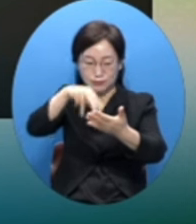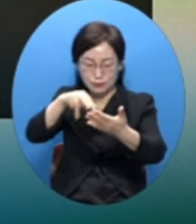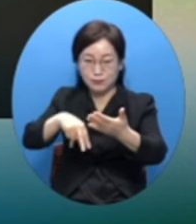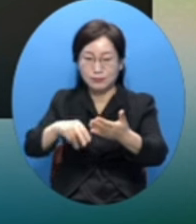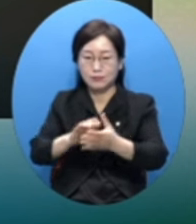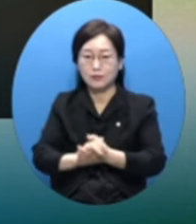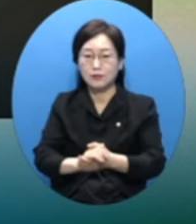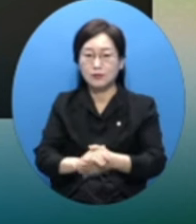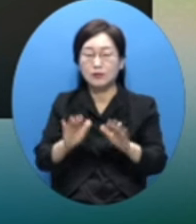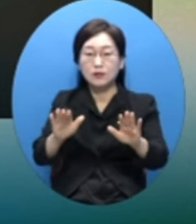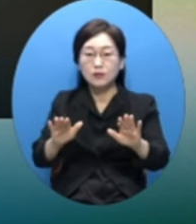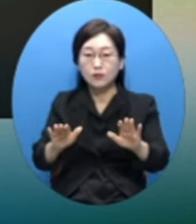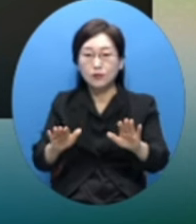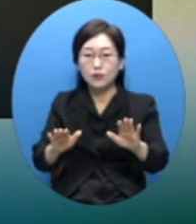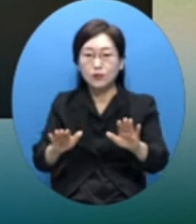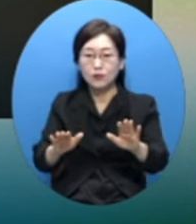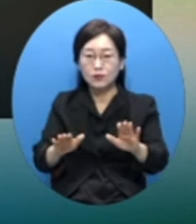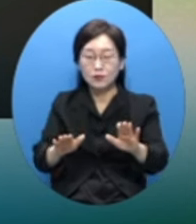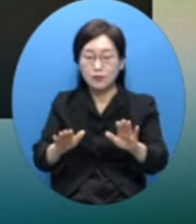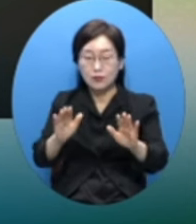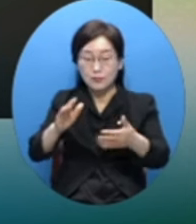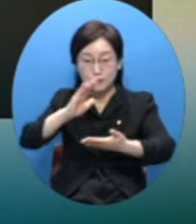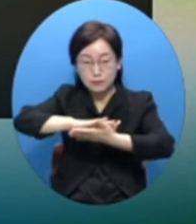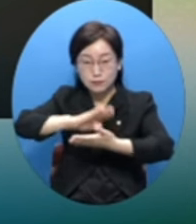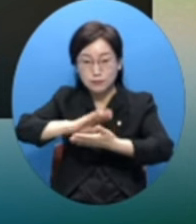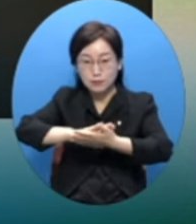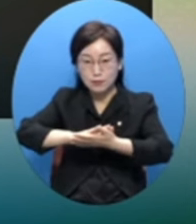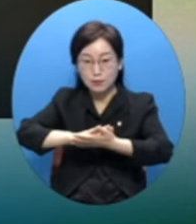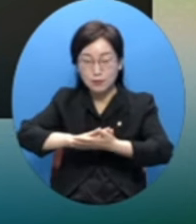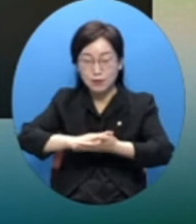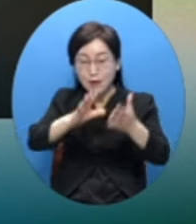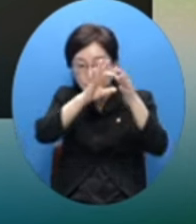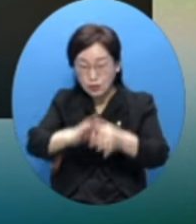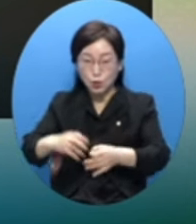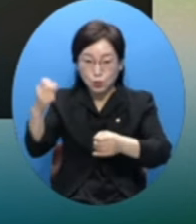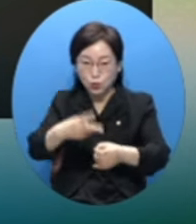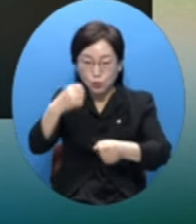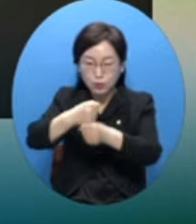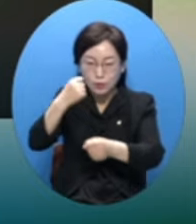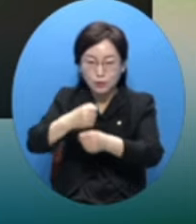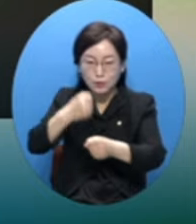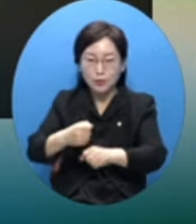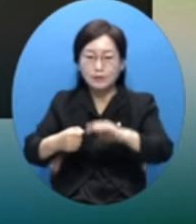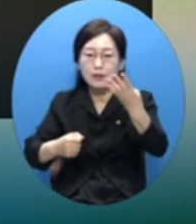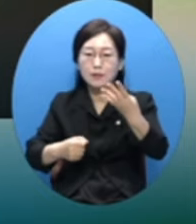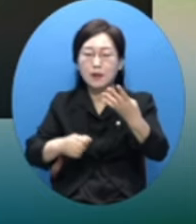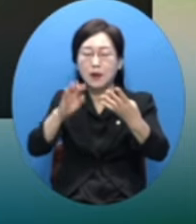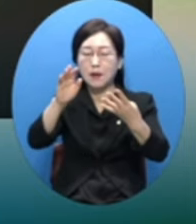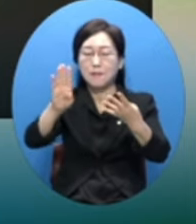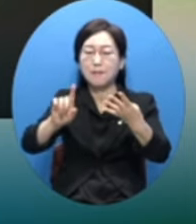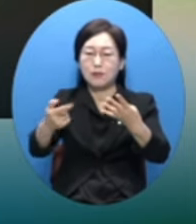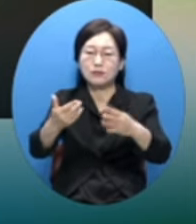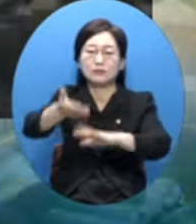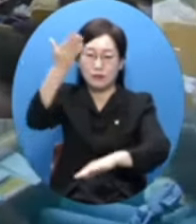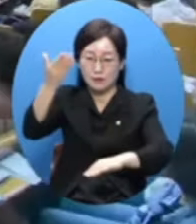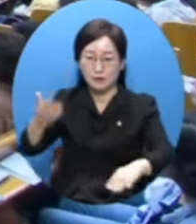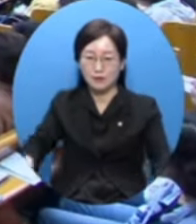무려 규장 출판사에서 400번 이상 계속 찍었다고 보고가 되어 있습니다.